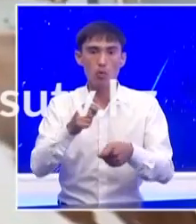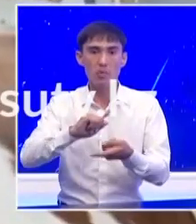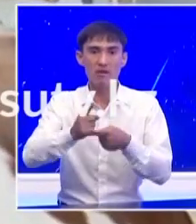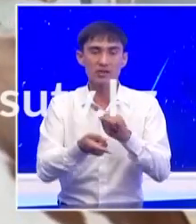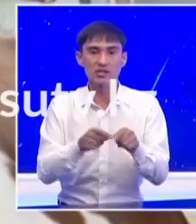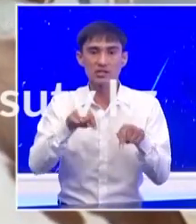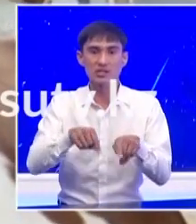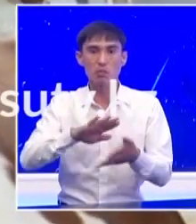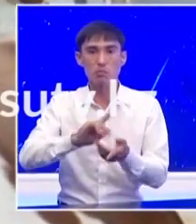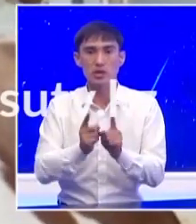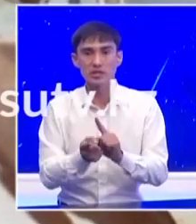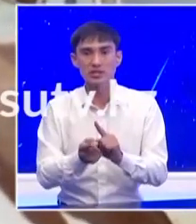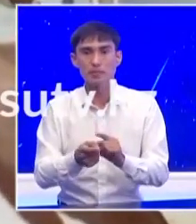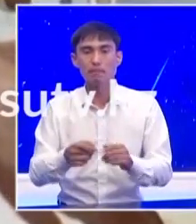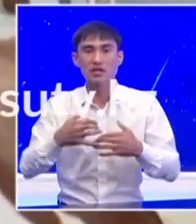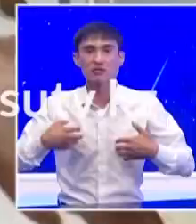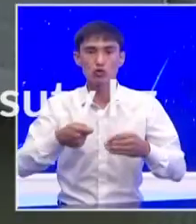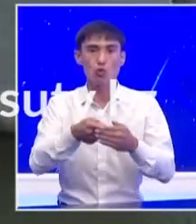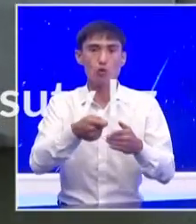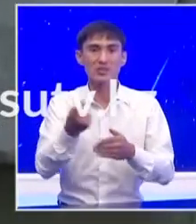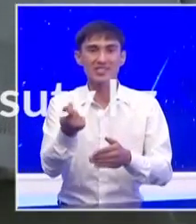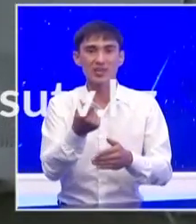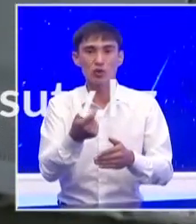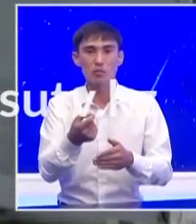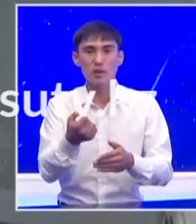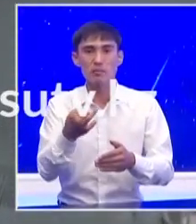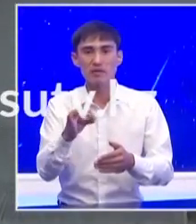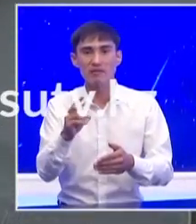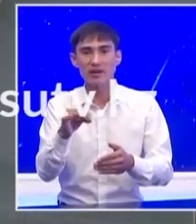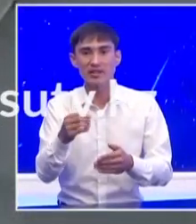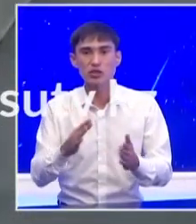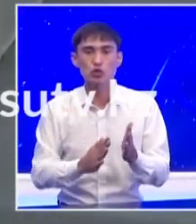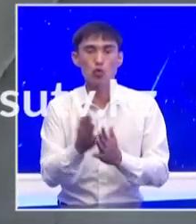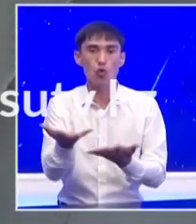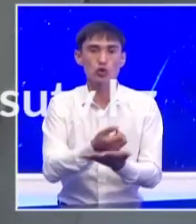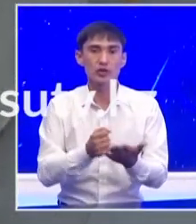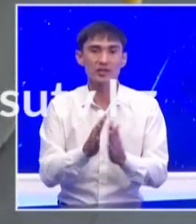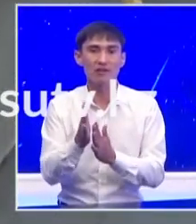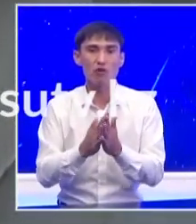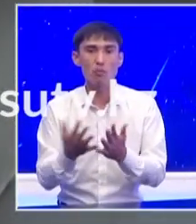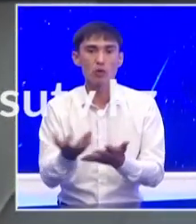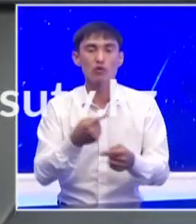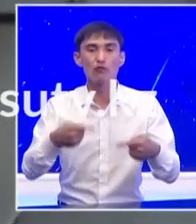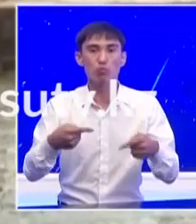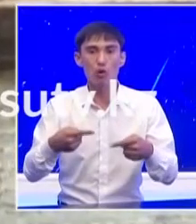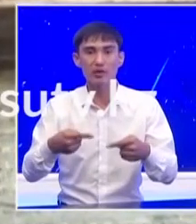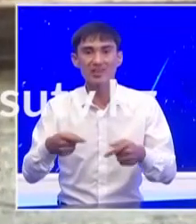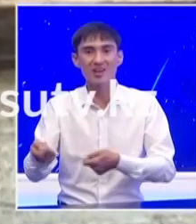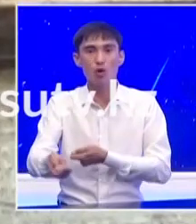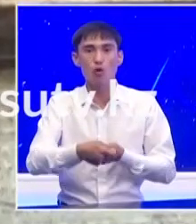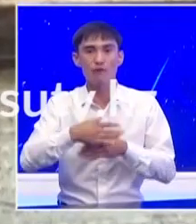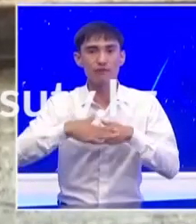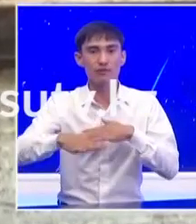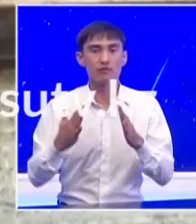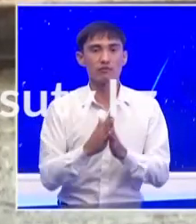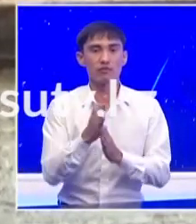На плавучей ферме животных кормят зерном из местной пивоварни и скошенной травой, полученной при стрижке футбольных полей и полей для